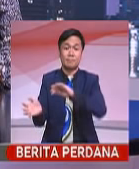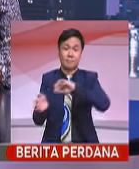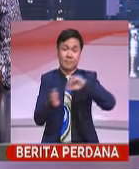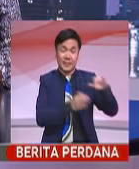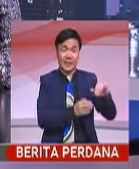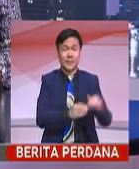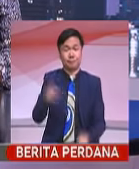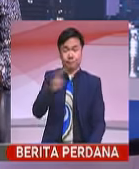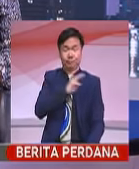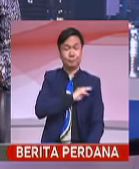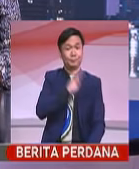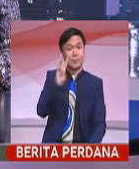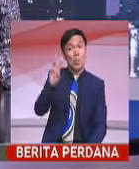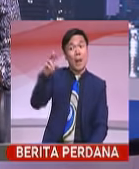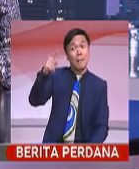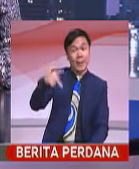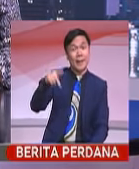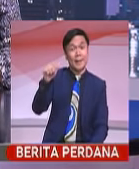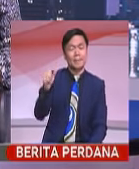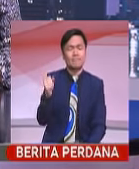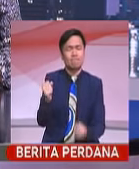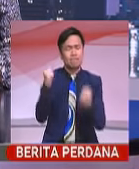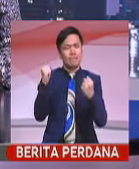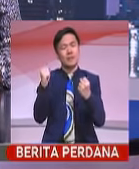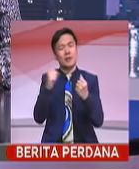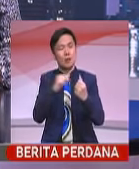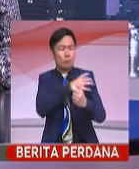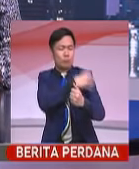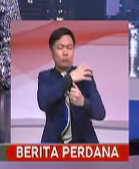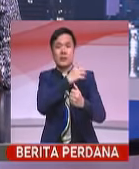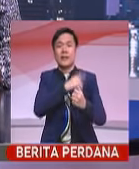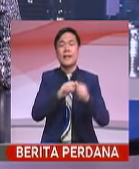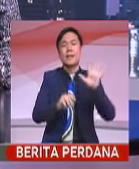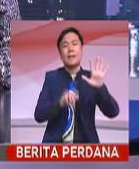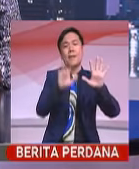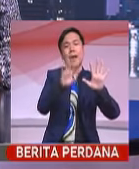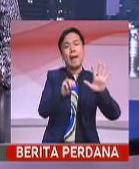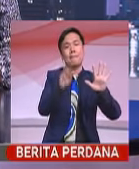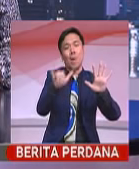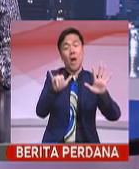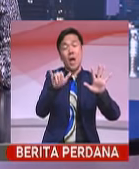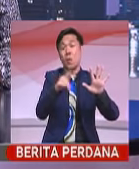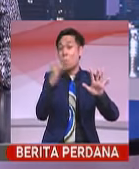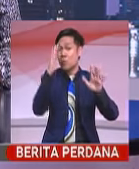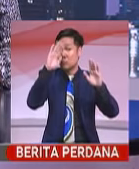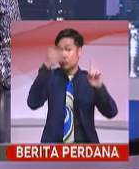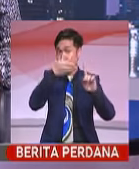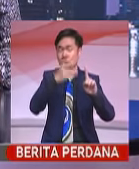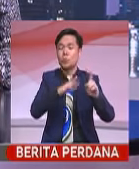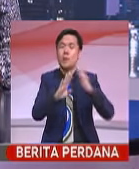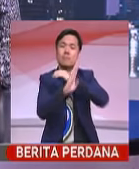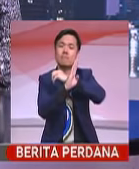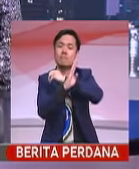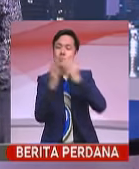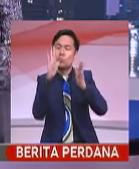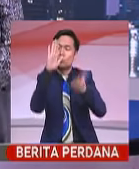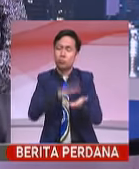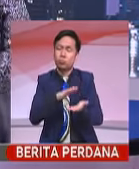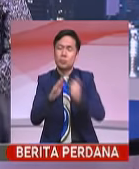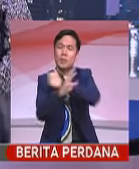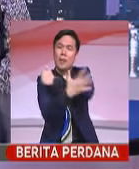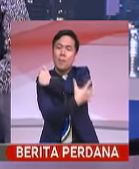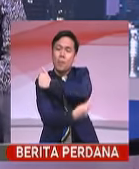Kementerian Wilayah Persekutuan akan memperkasa program 5MY bagi membasmi kemiskinan bandar dan menambah baik